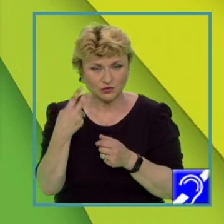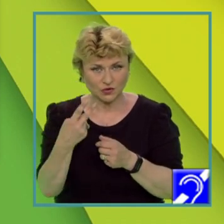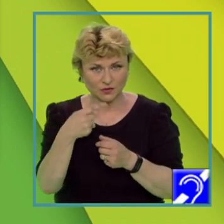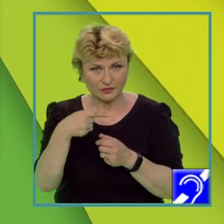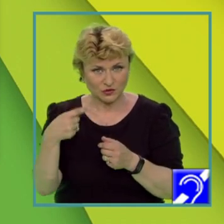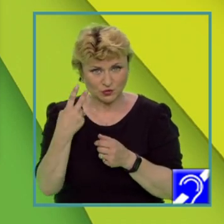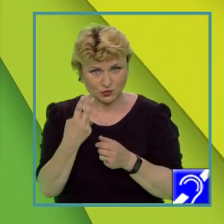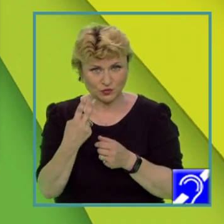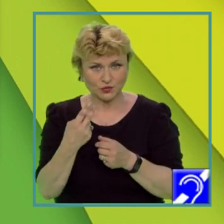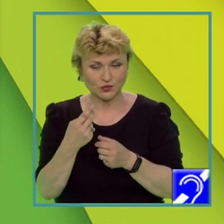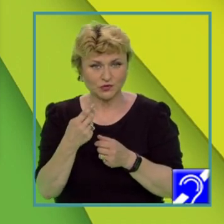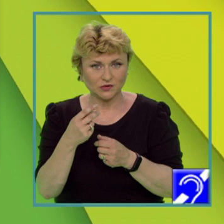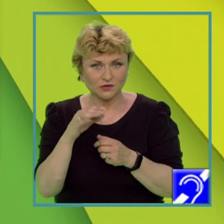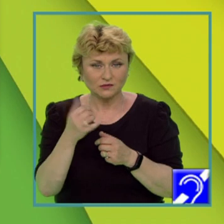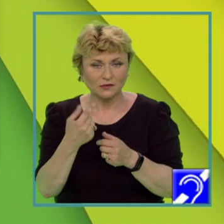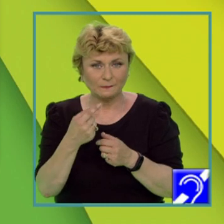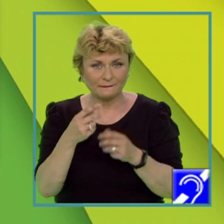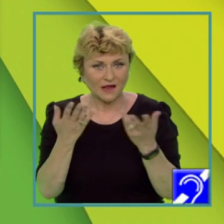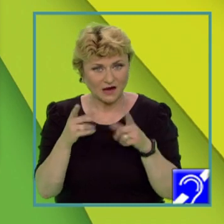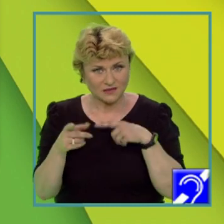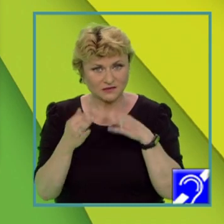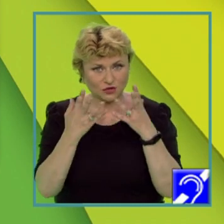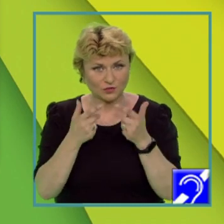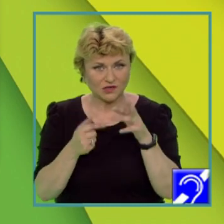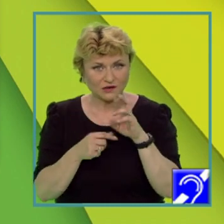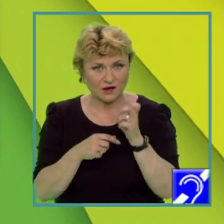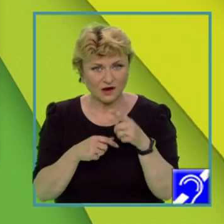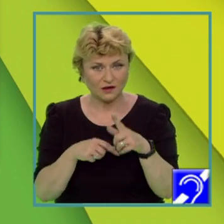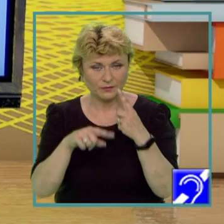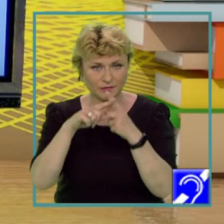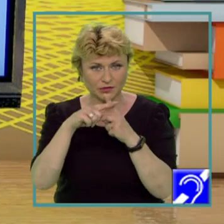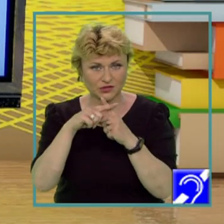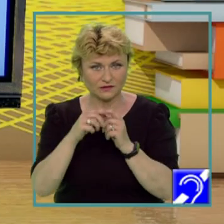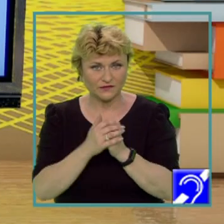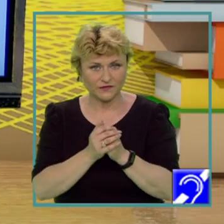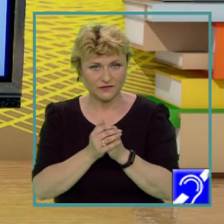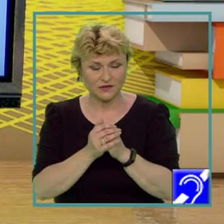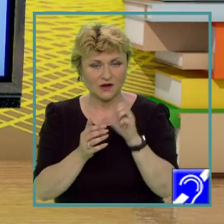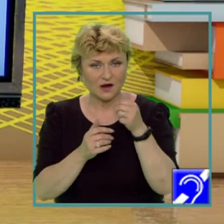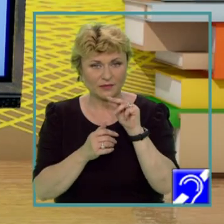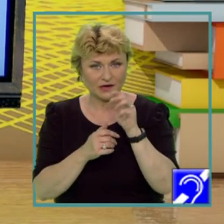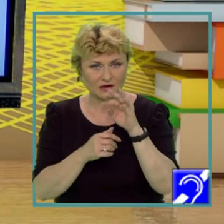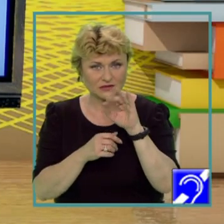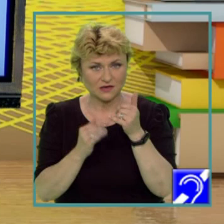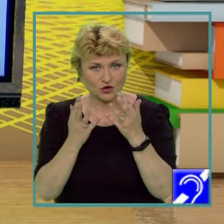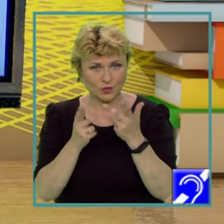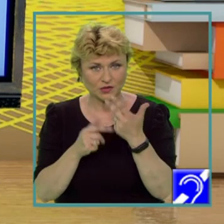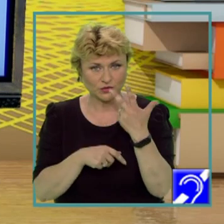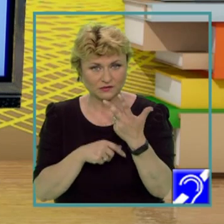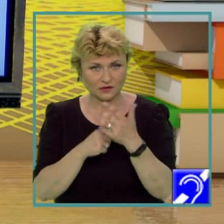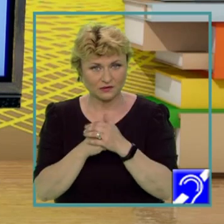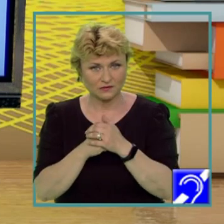2 deci mal cu 1 pe 2 care este număr real pozitiv aplicatia numărul 3